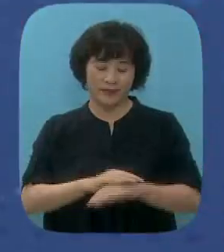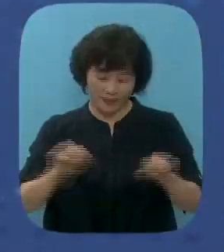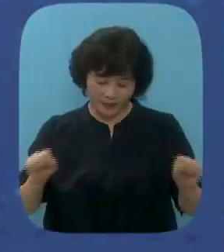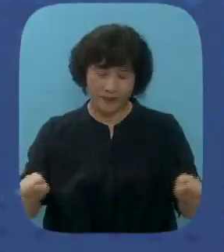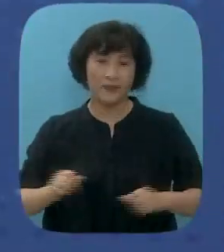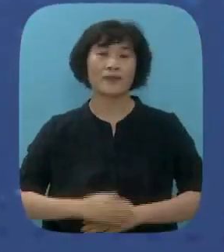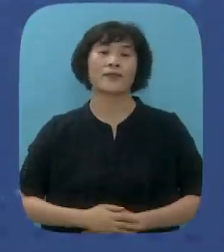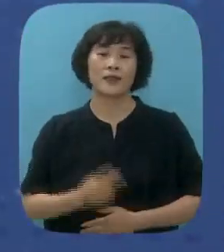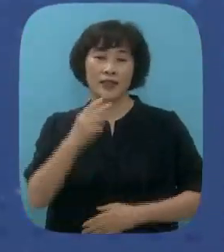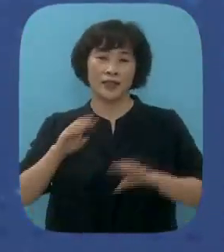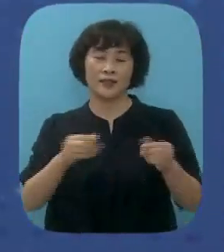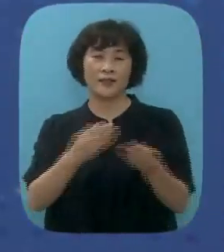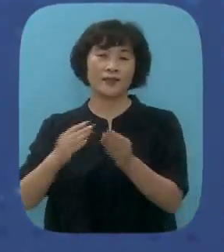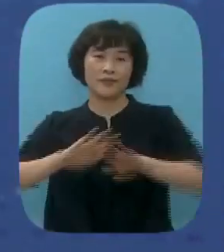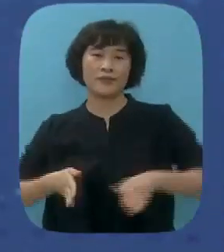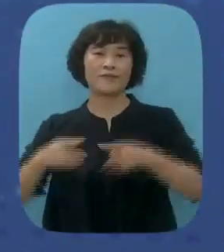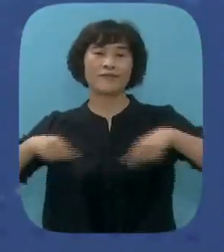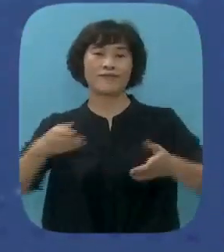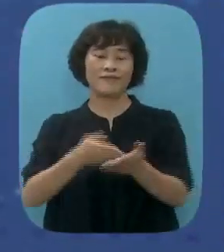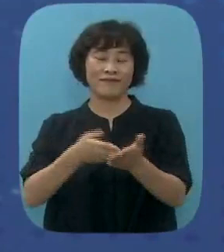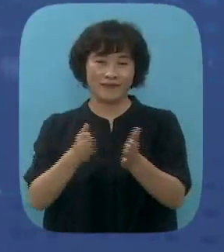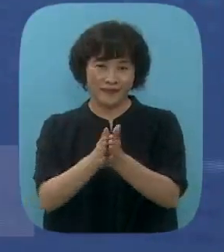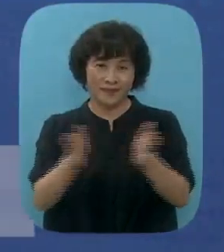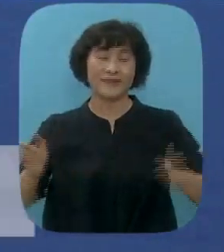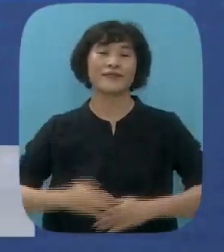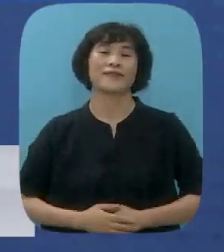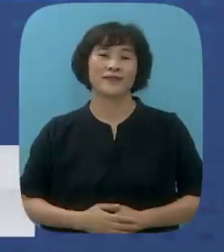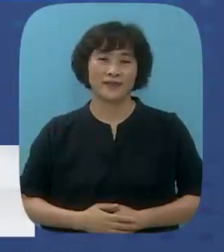여러분 안녕하십니까? 생명의 땅 으뜸전남 도종뉴스입니다.